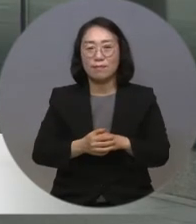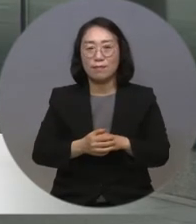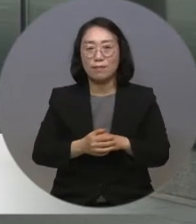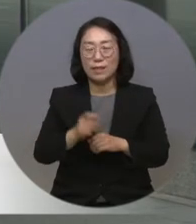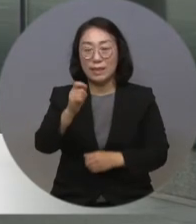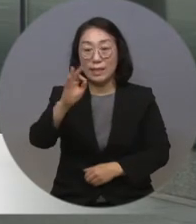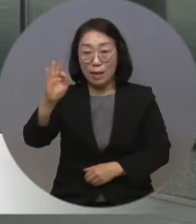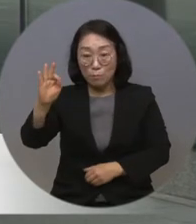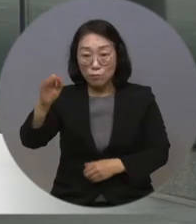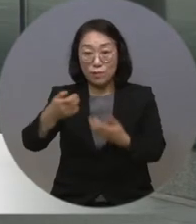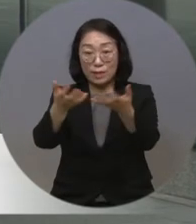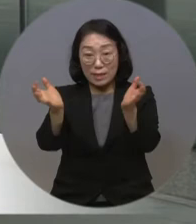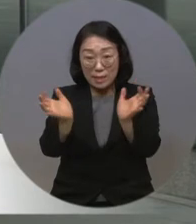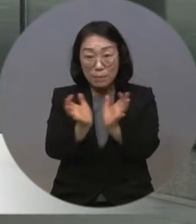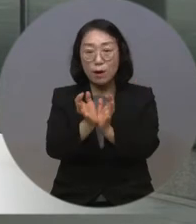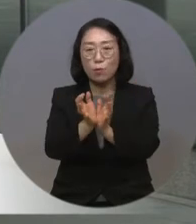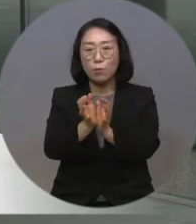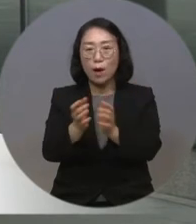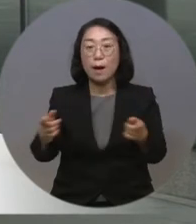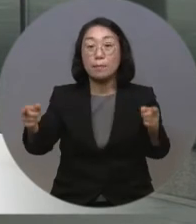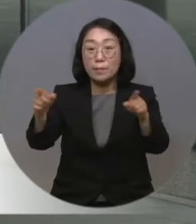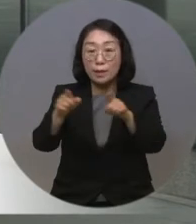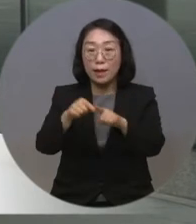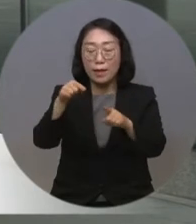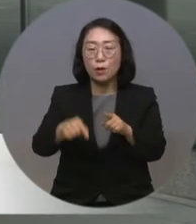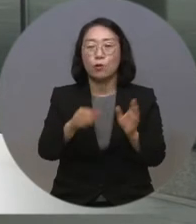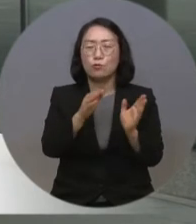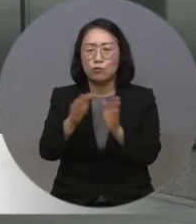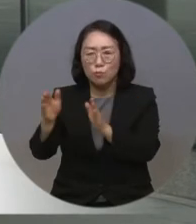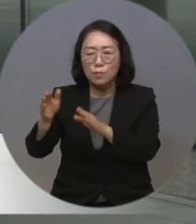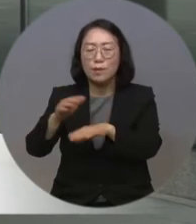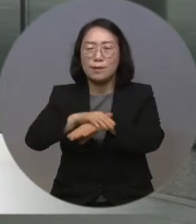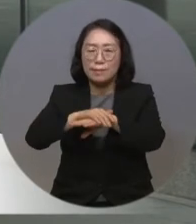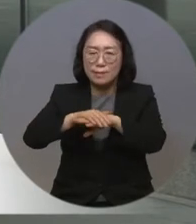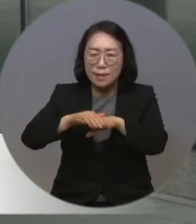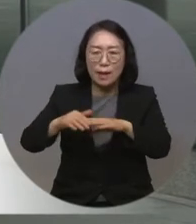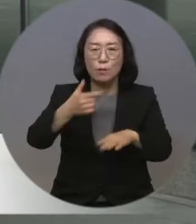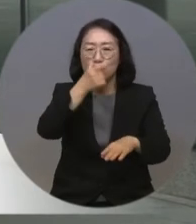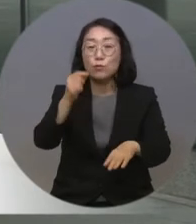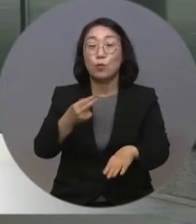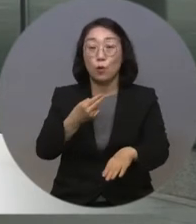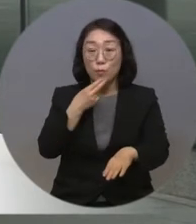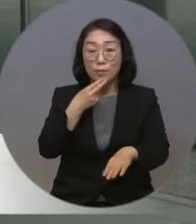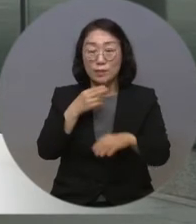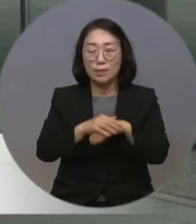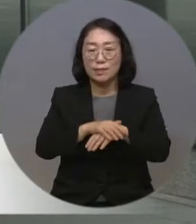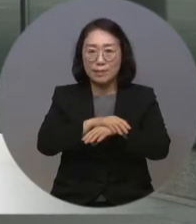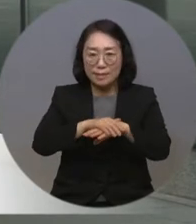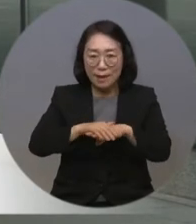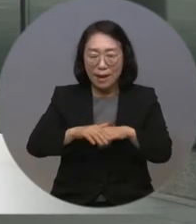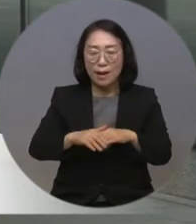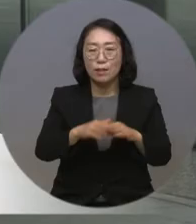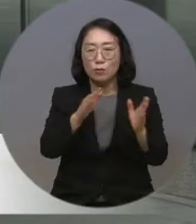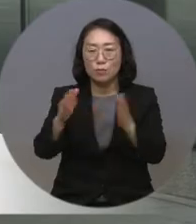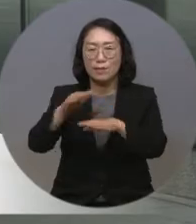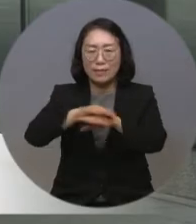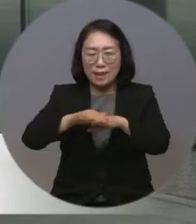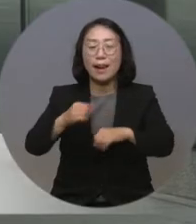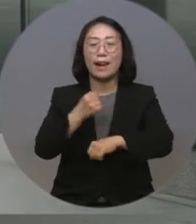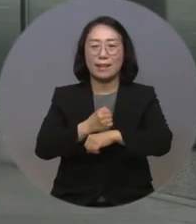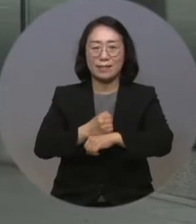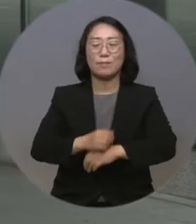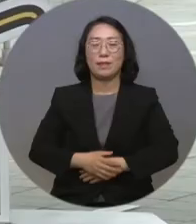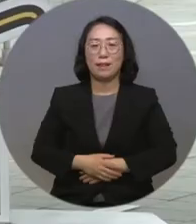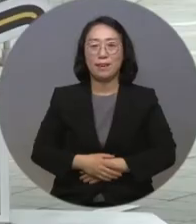TF팀과 어울려서 이번 준비하는데 조금이라도 부족함이 없이 마음대로 준비를 철저히 하도록